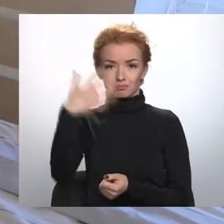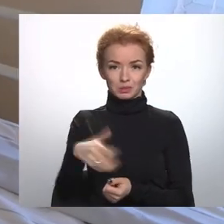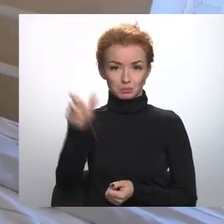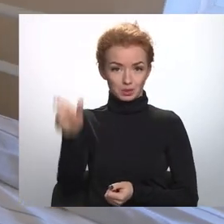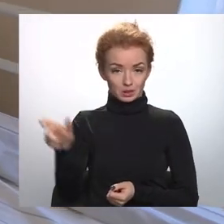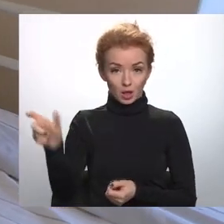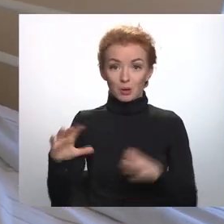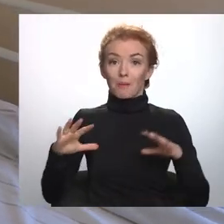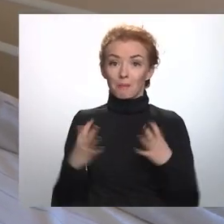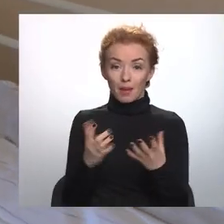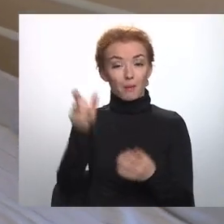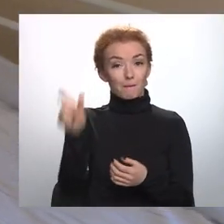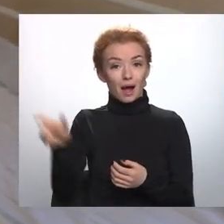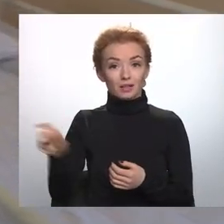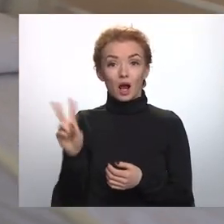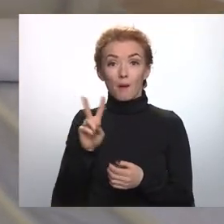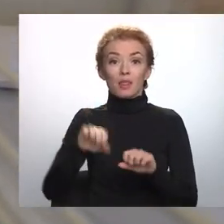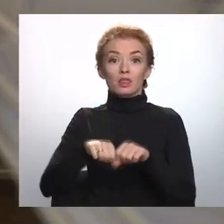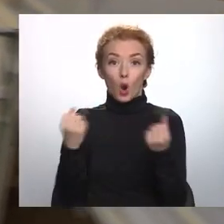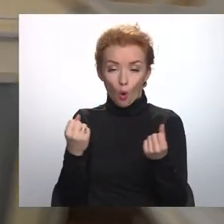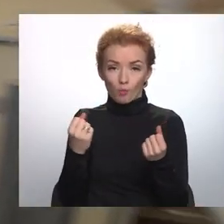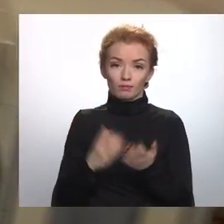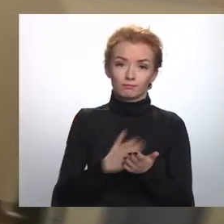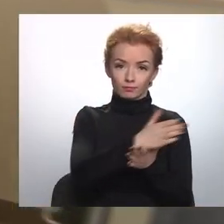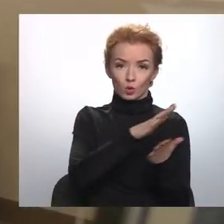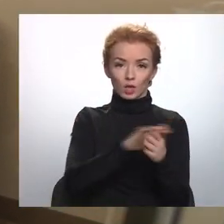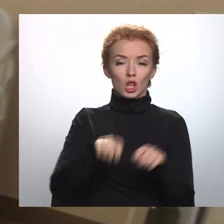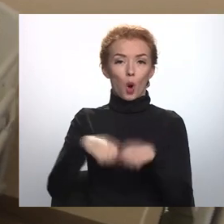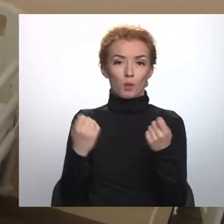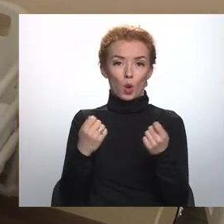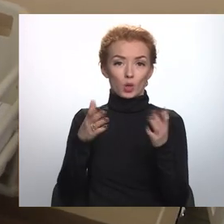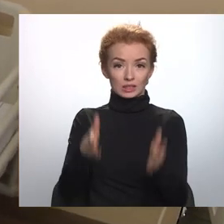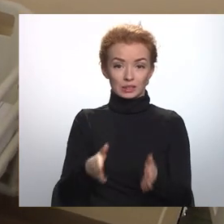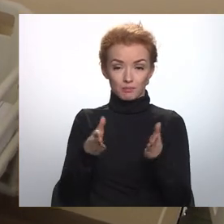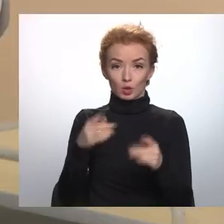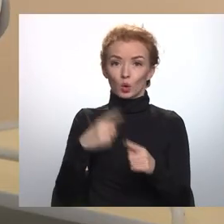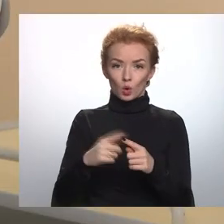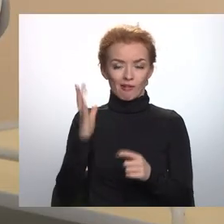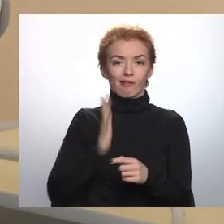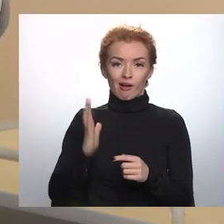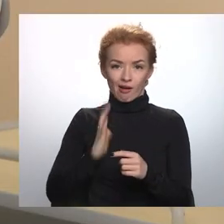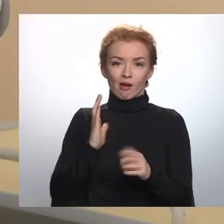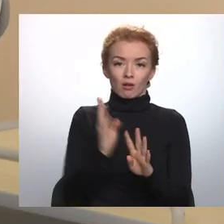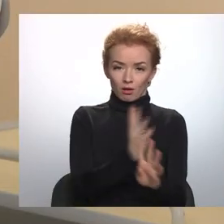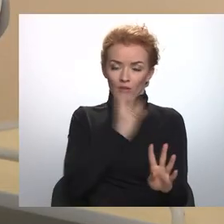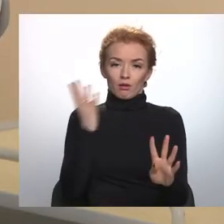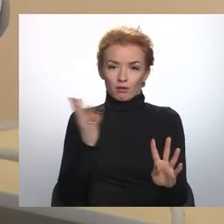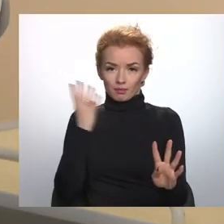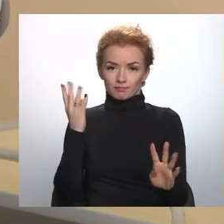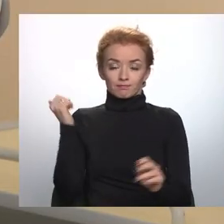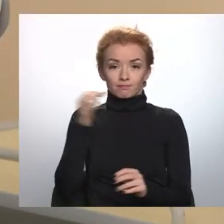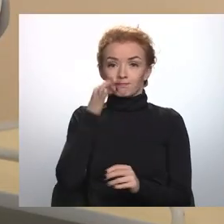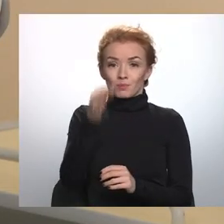pacientiem. Taču pacientam ar traumām tagad jādodas uz traumatoloģijas un ortopēdijas slimnīcu un var nākties gaidīt garā rindā. Kad